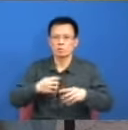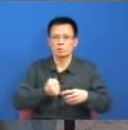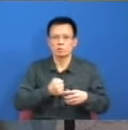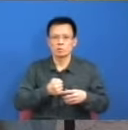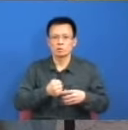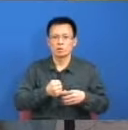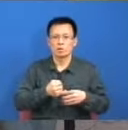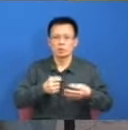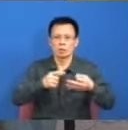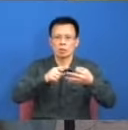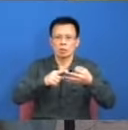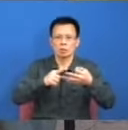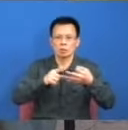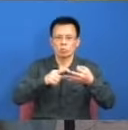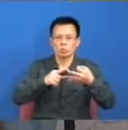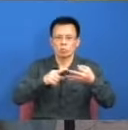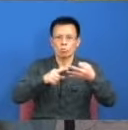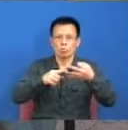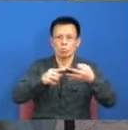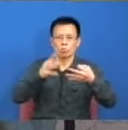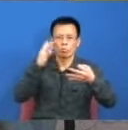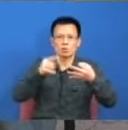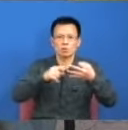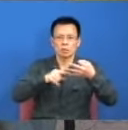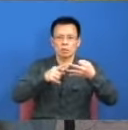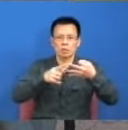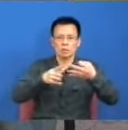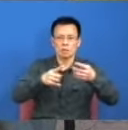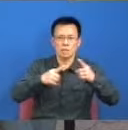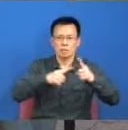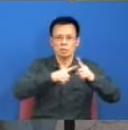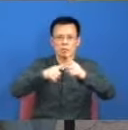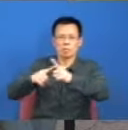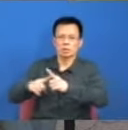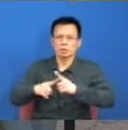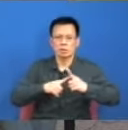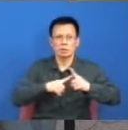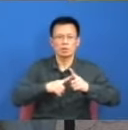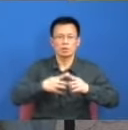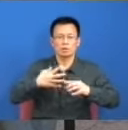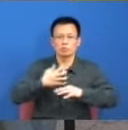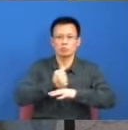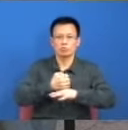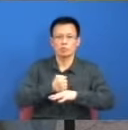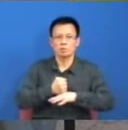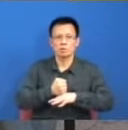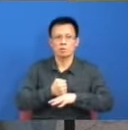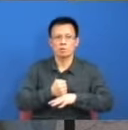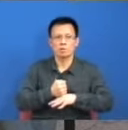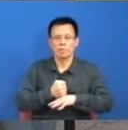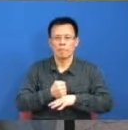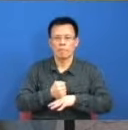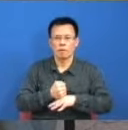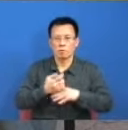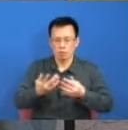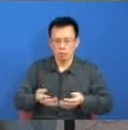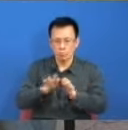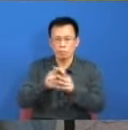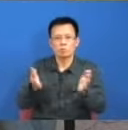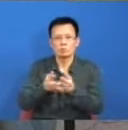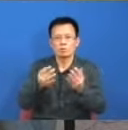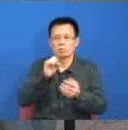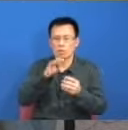衡啦。陶君衡，喂，陶君衡，嗱，因為咧我而家揸住張報紙咧，佢就話咧係